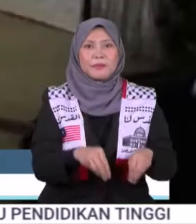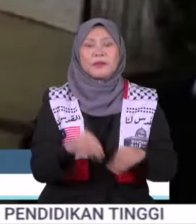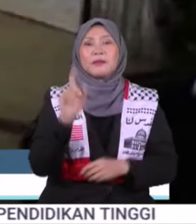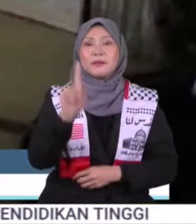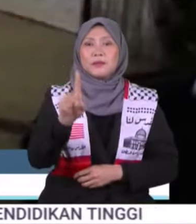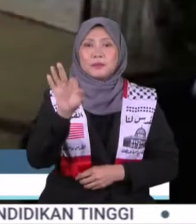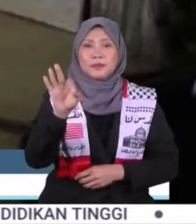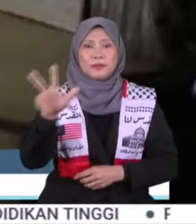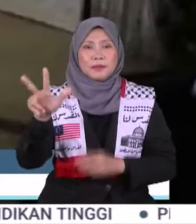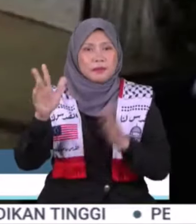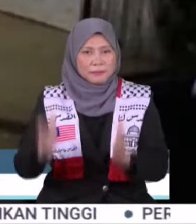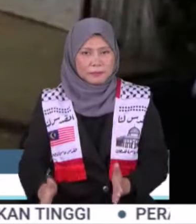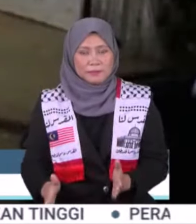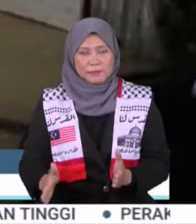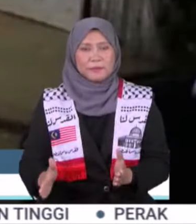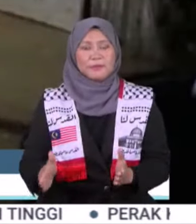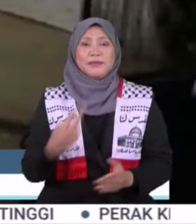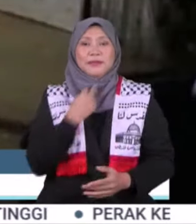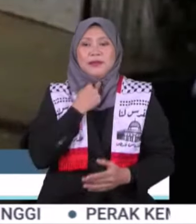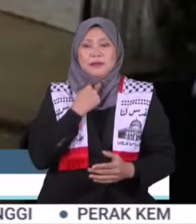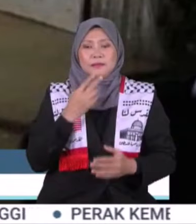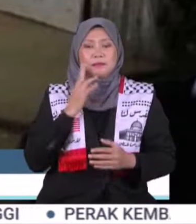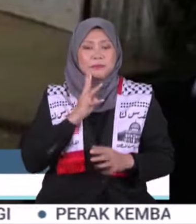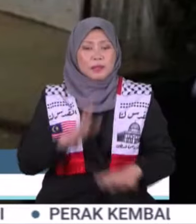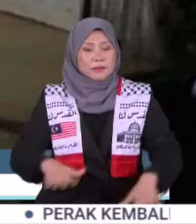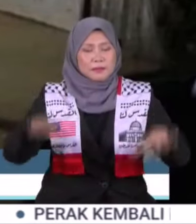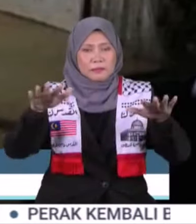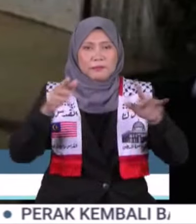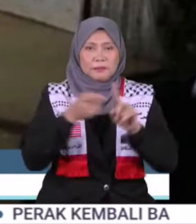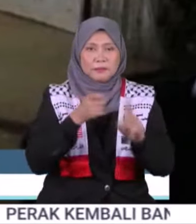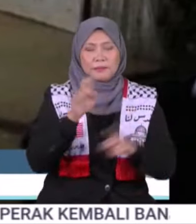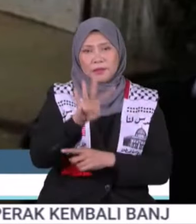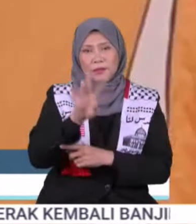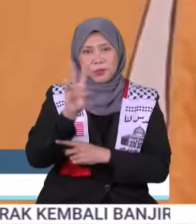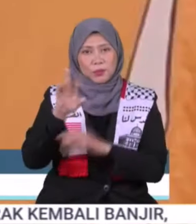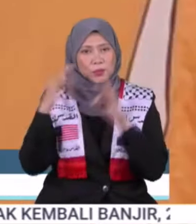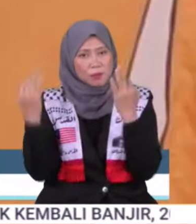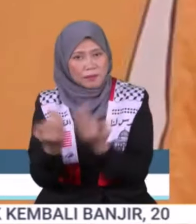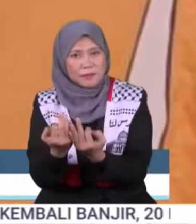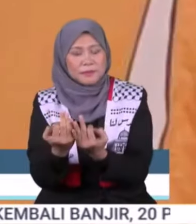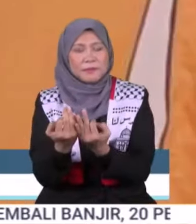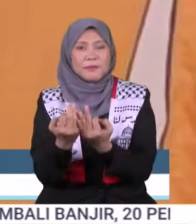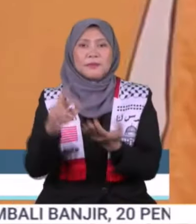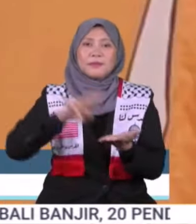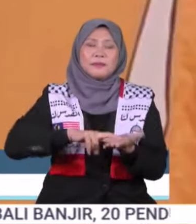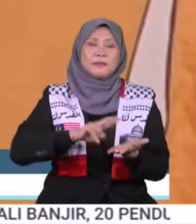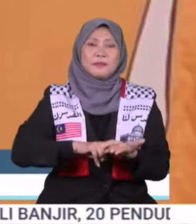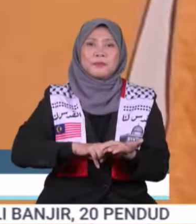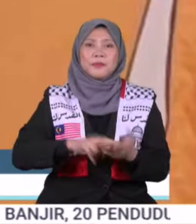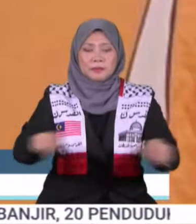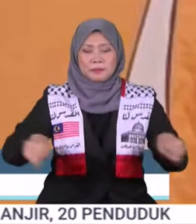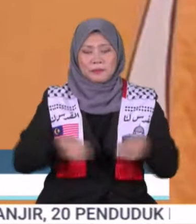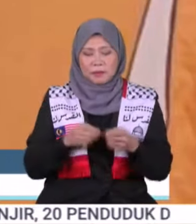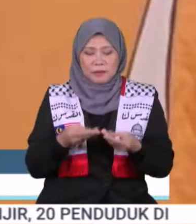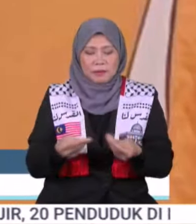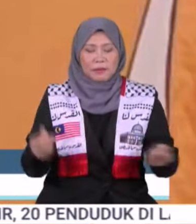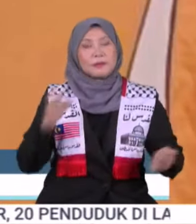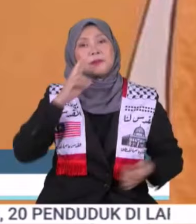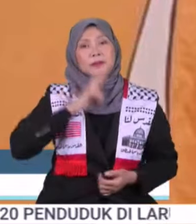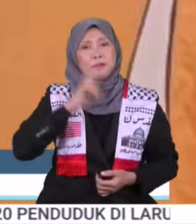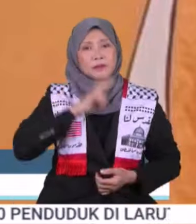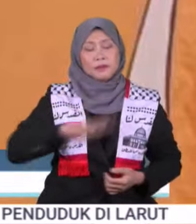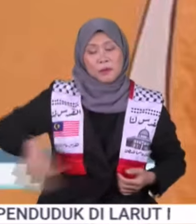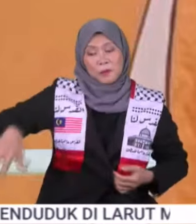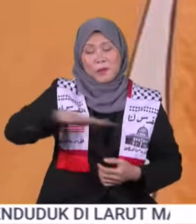193 orang penduduk terjejas banjir daripada 47 keluarga pula direkodkan di jajahan Tanah Merah